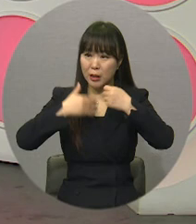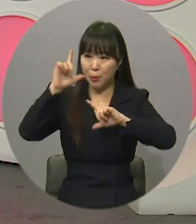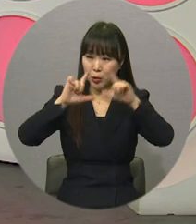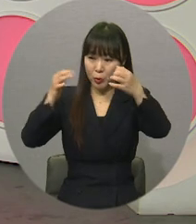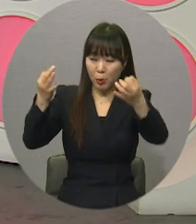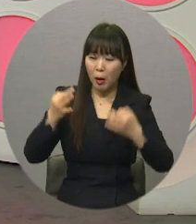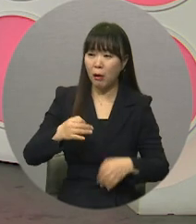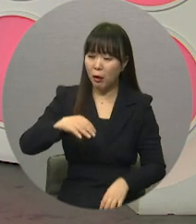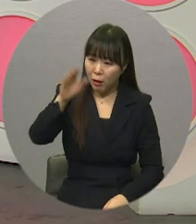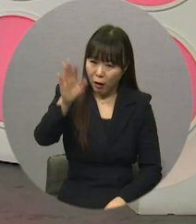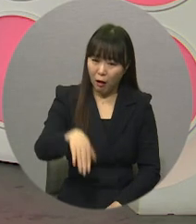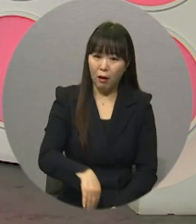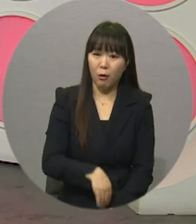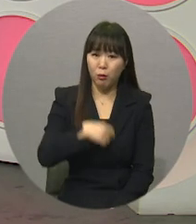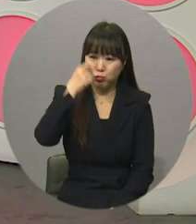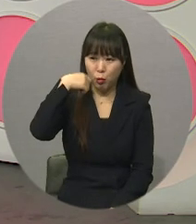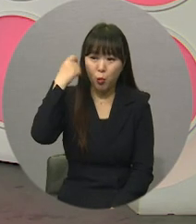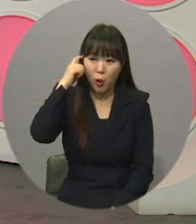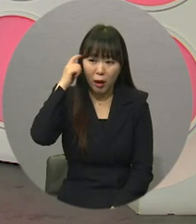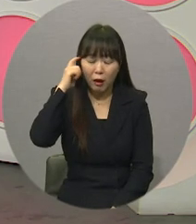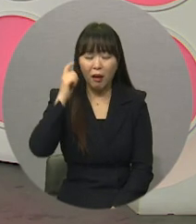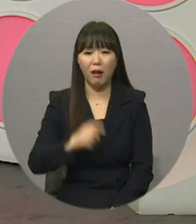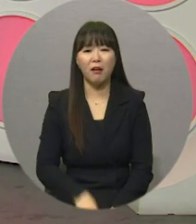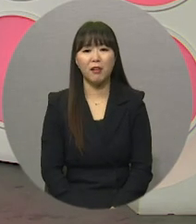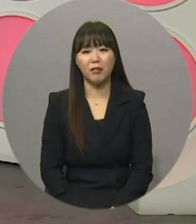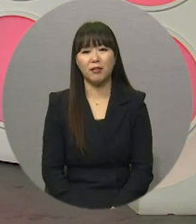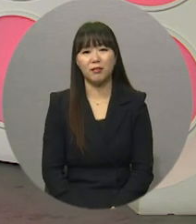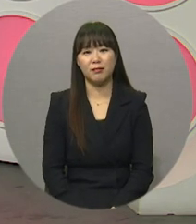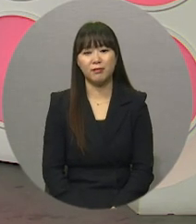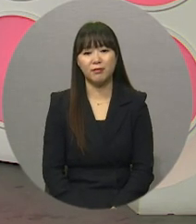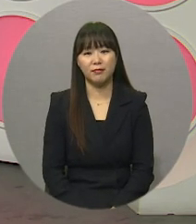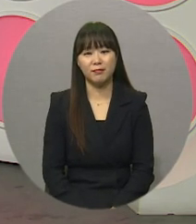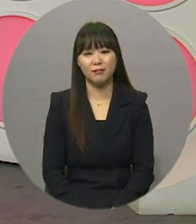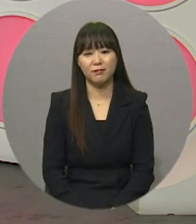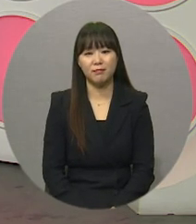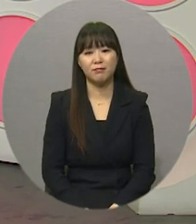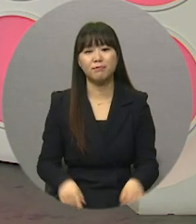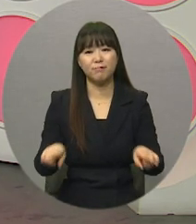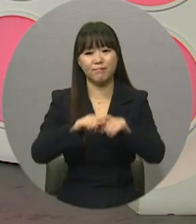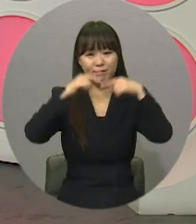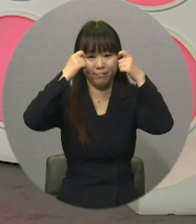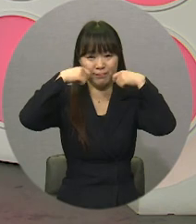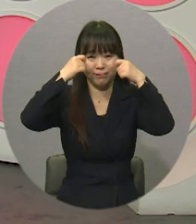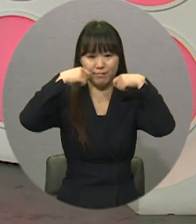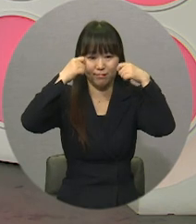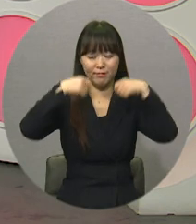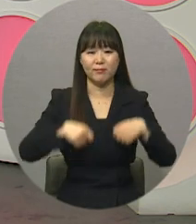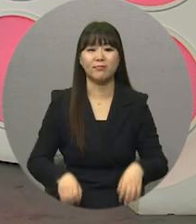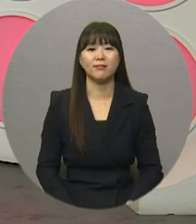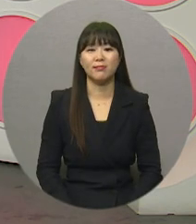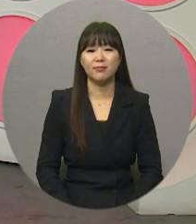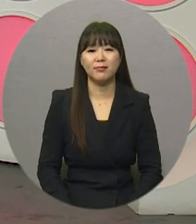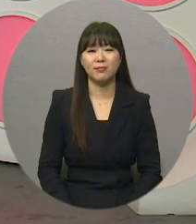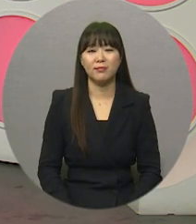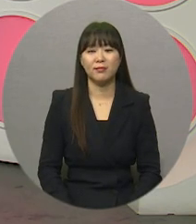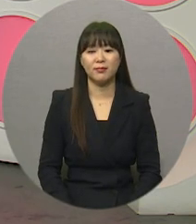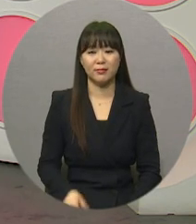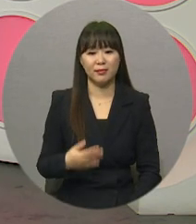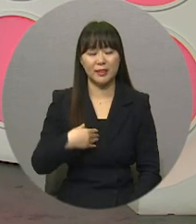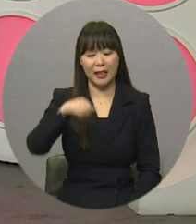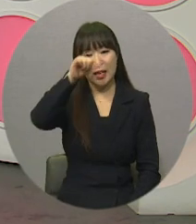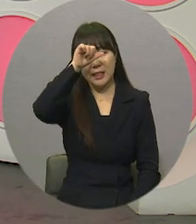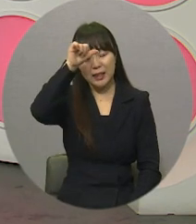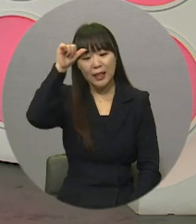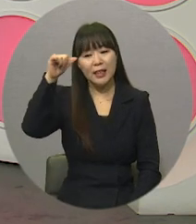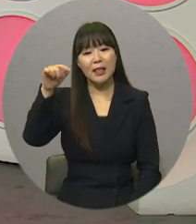보고 애야, 왜 울어? 라며 같이 눈물을 흘렸습니다. 내 생에